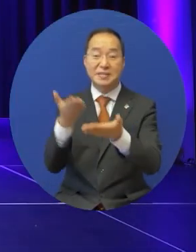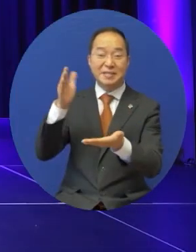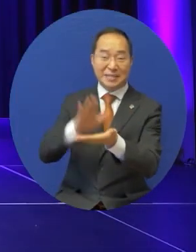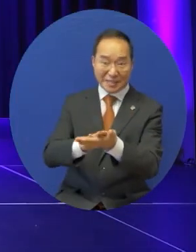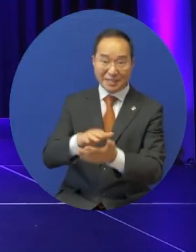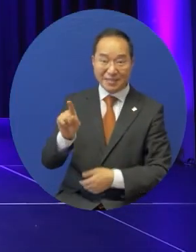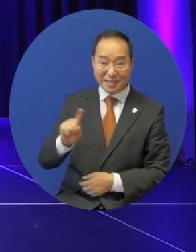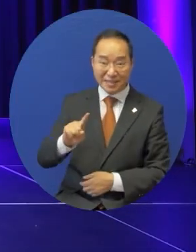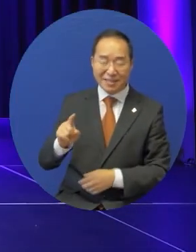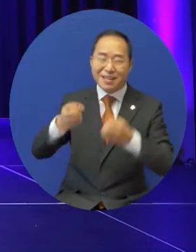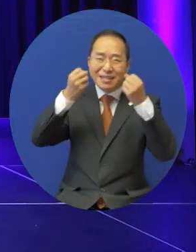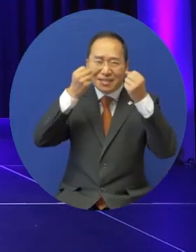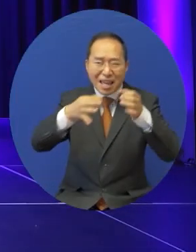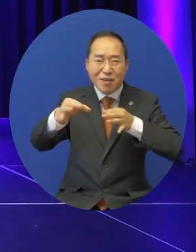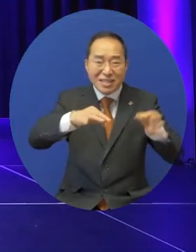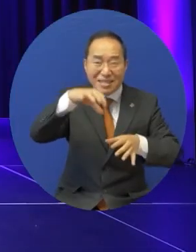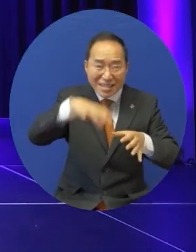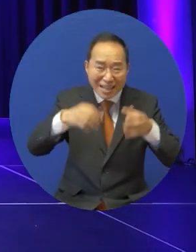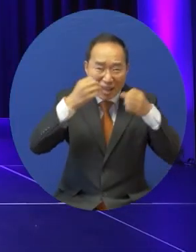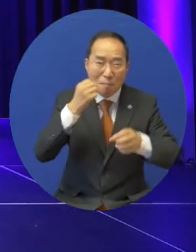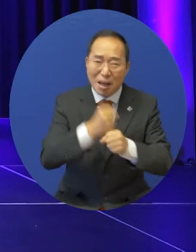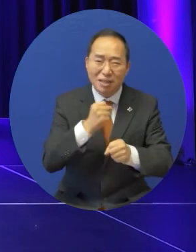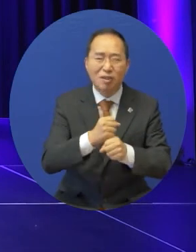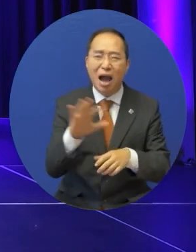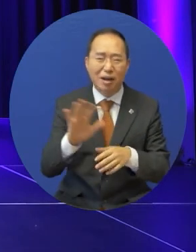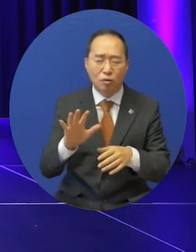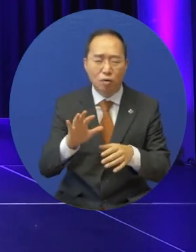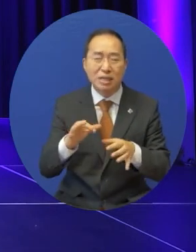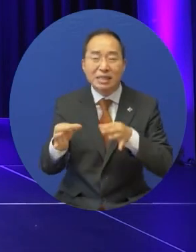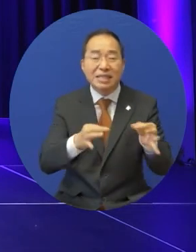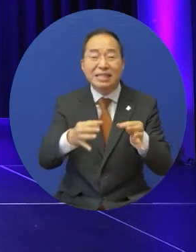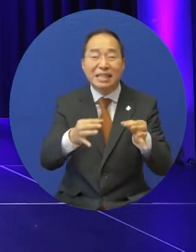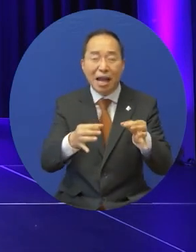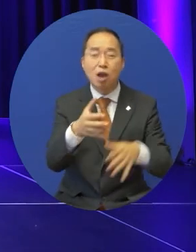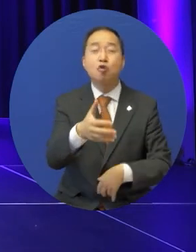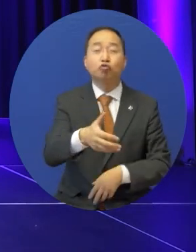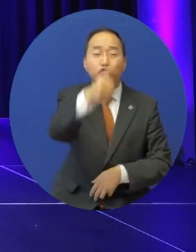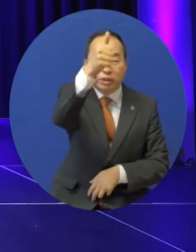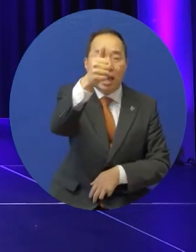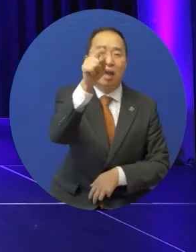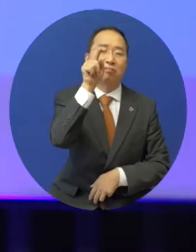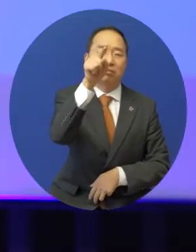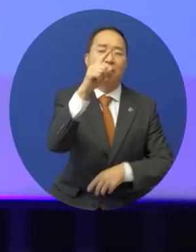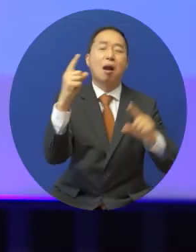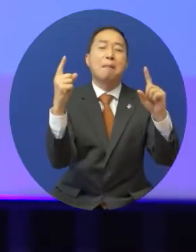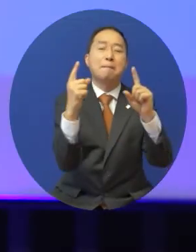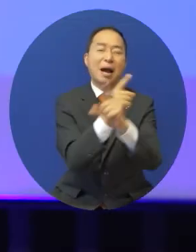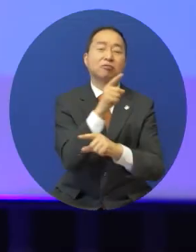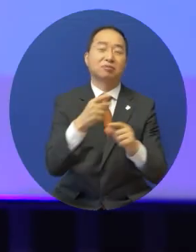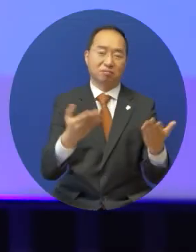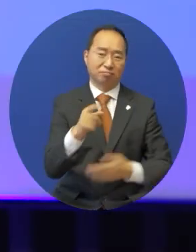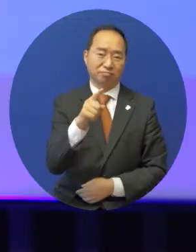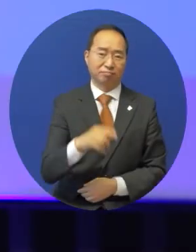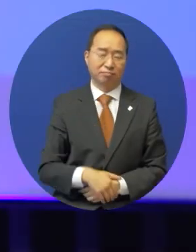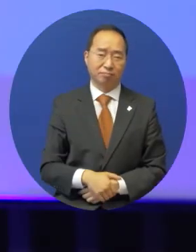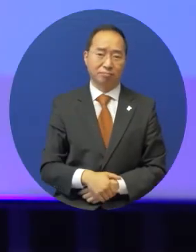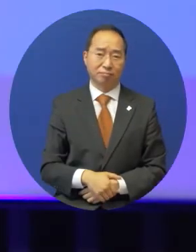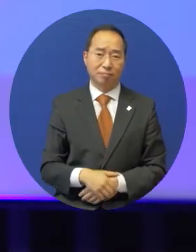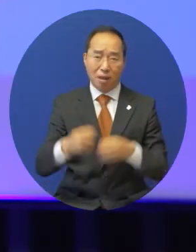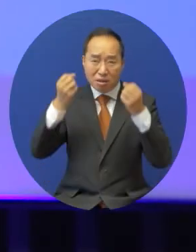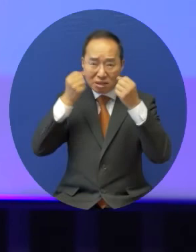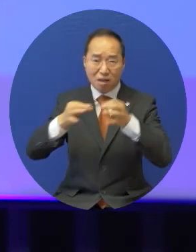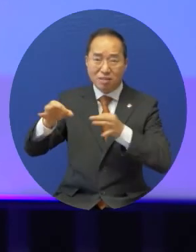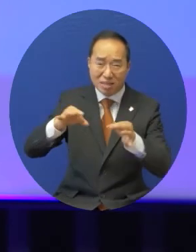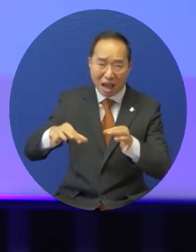혁신이란 새로운 시장을 만드는 것이 아니라 시장의 주체를 바꾸는 것이다. 예, 우리가 새로운